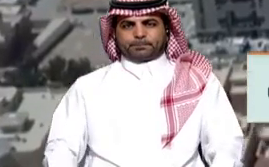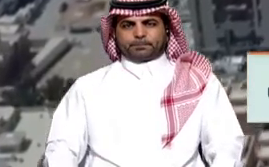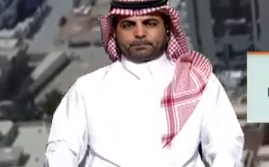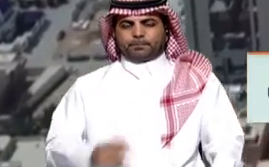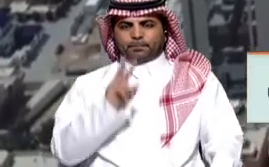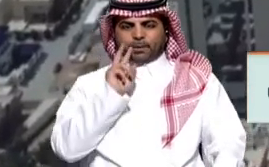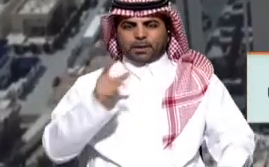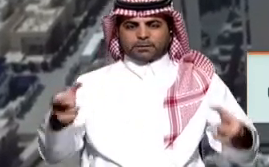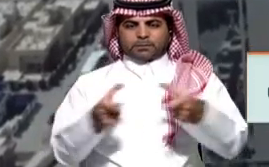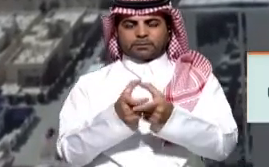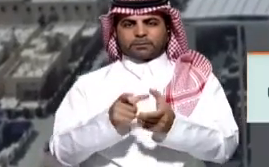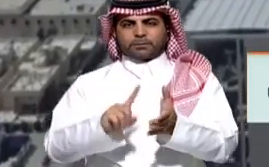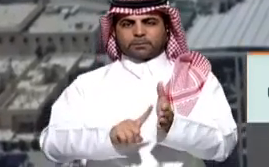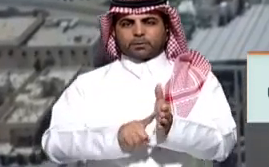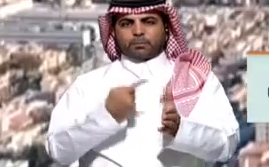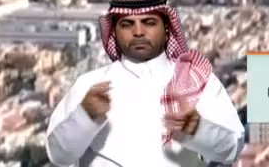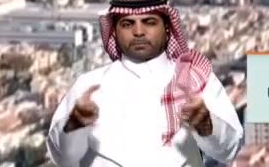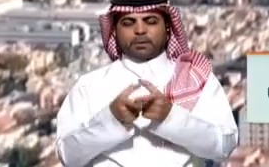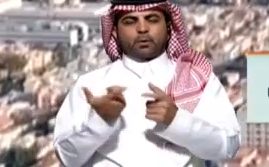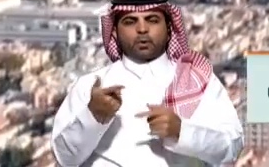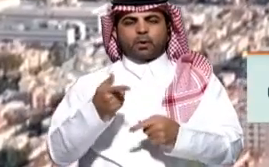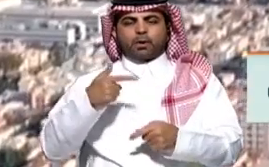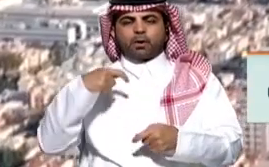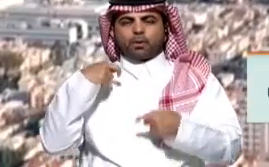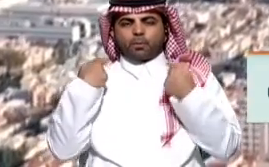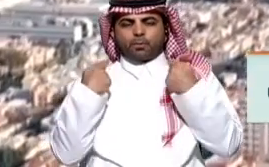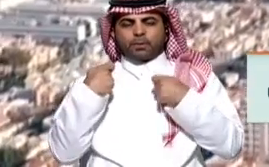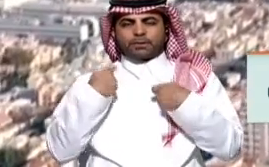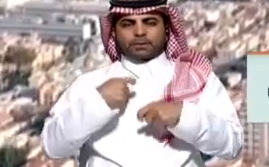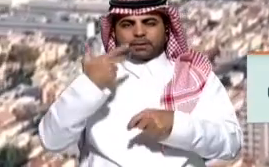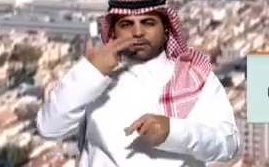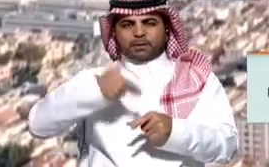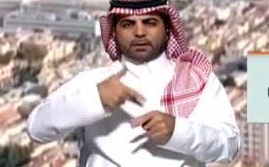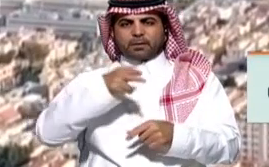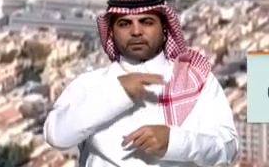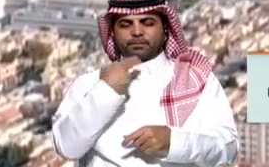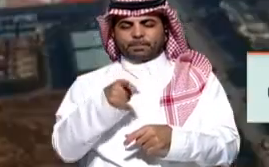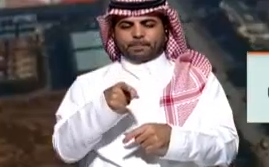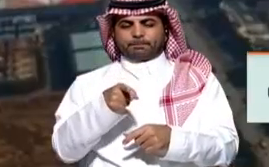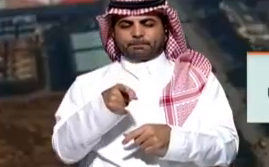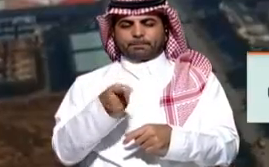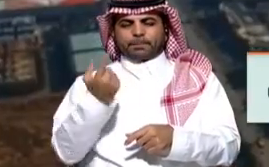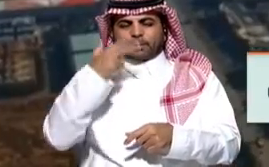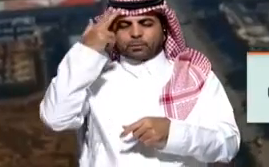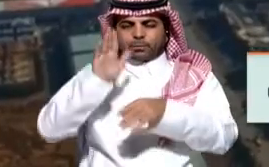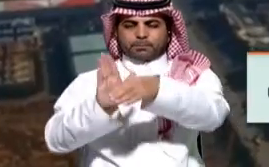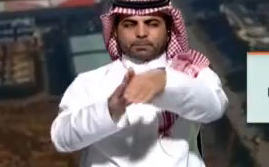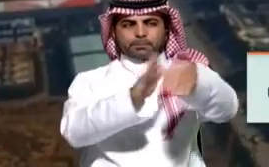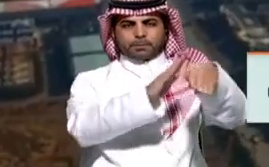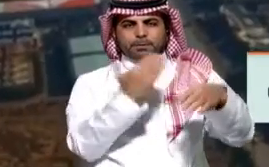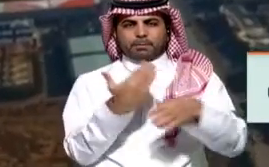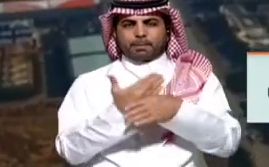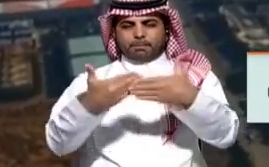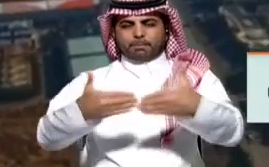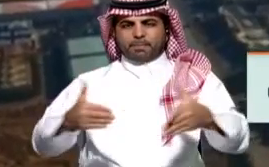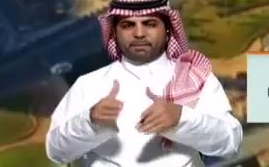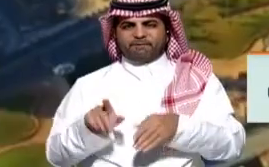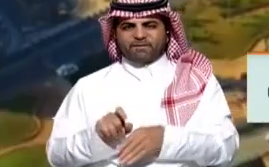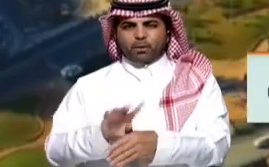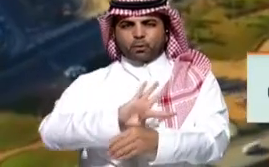قمة استثنائية افتراضية دعت إليها المملكة بهدف تكثيف الجهود الدولية المبذولة لمكافحة فيروس كورونا